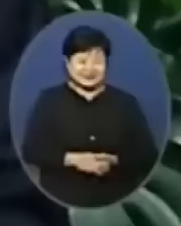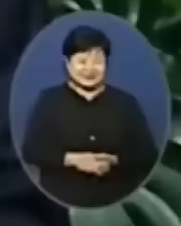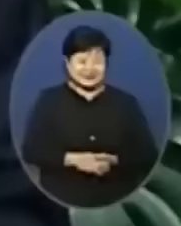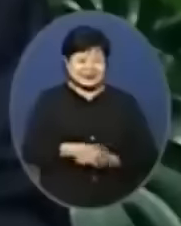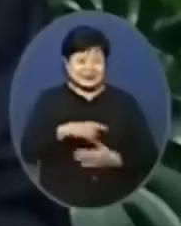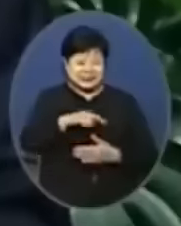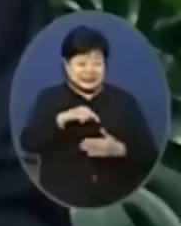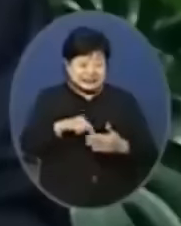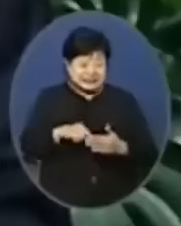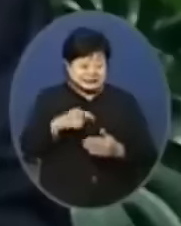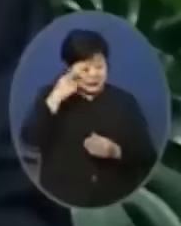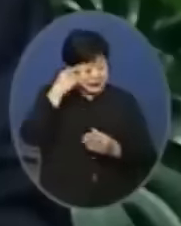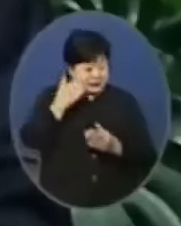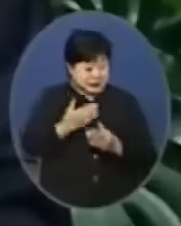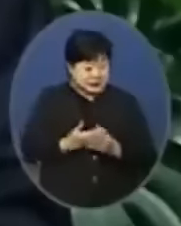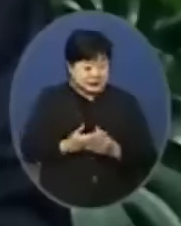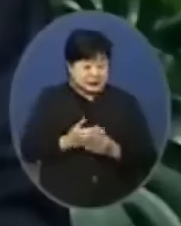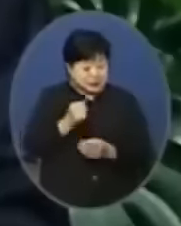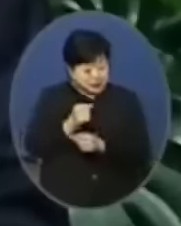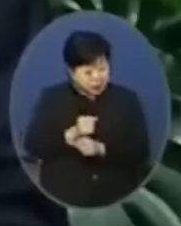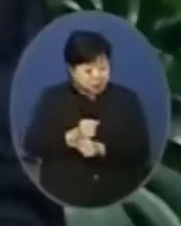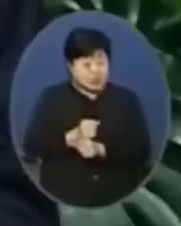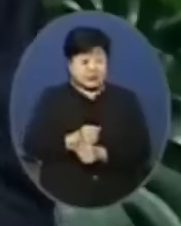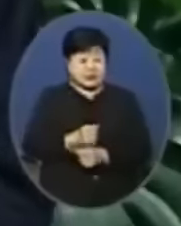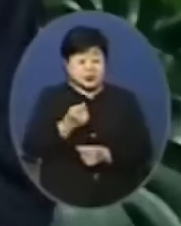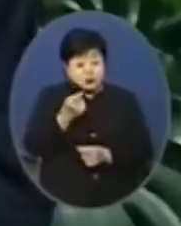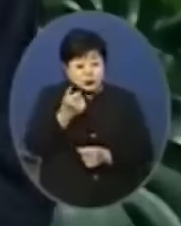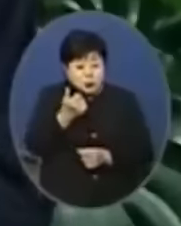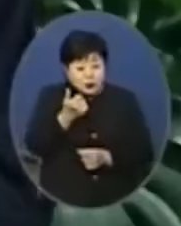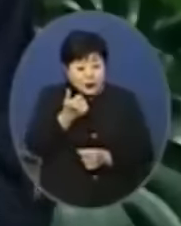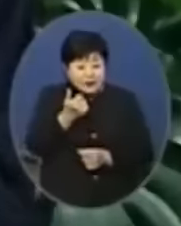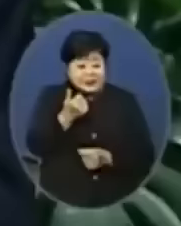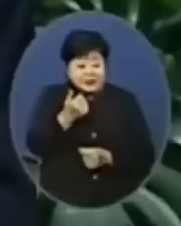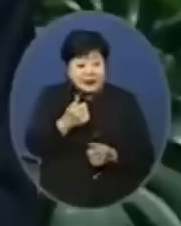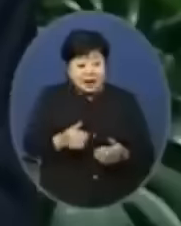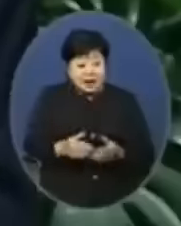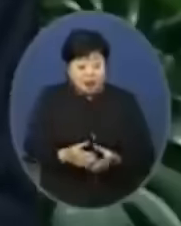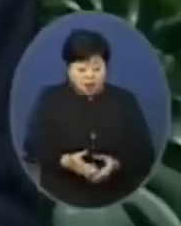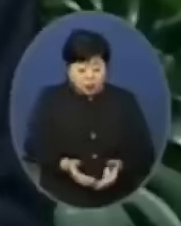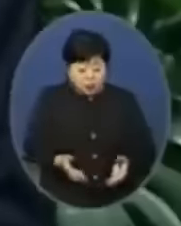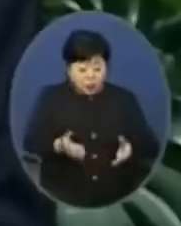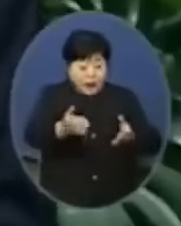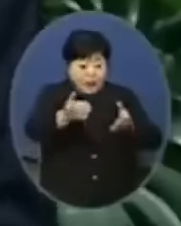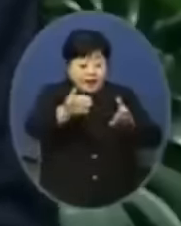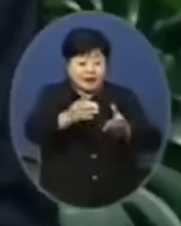심리학자들이 연구한 결과에 조그마한 통에